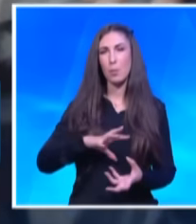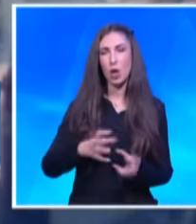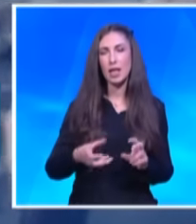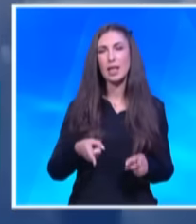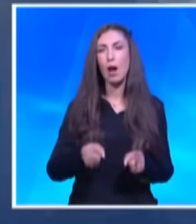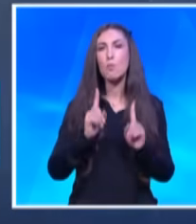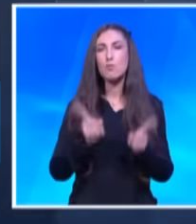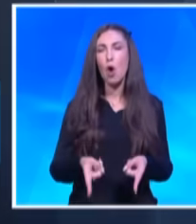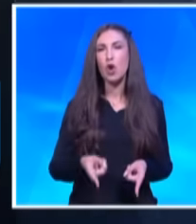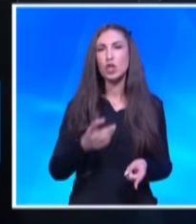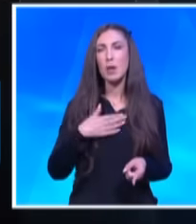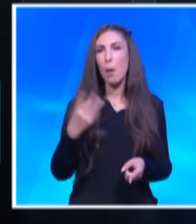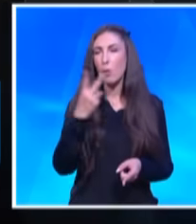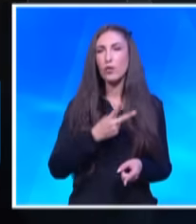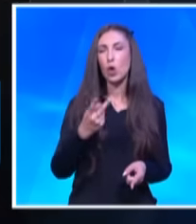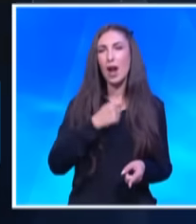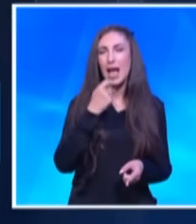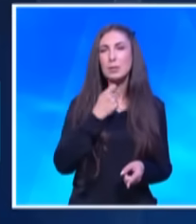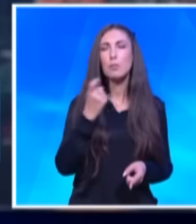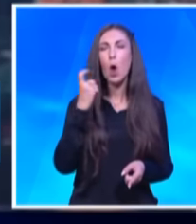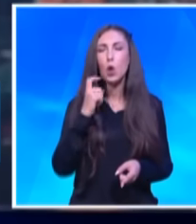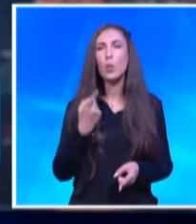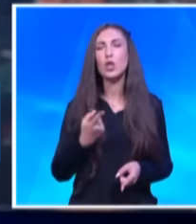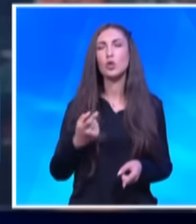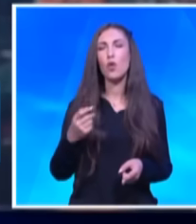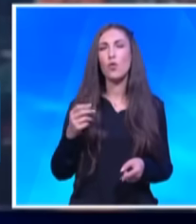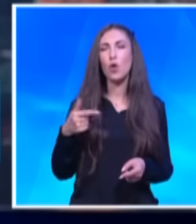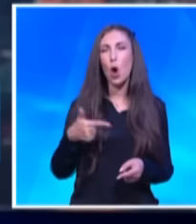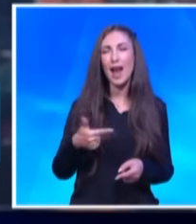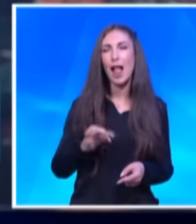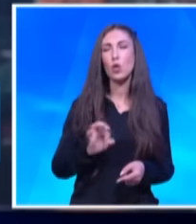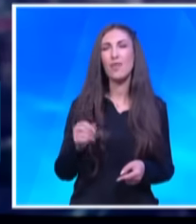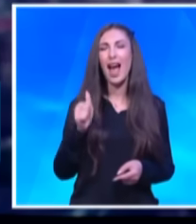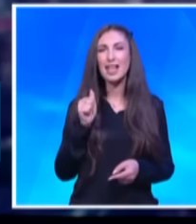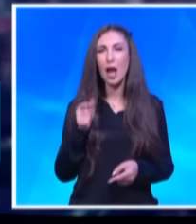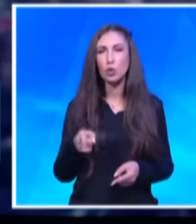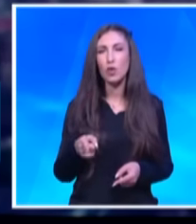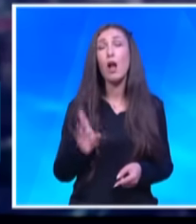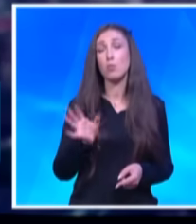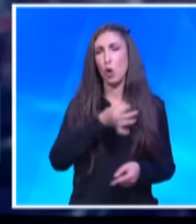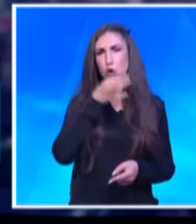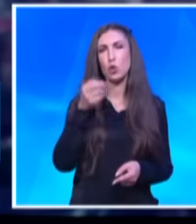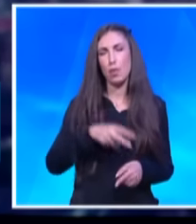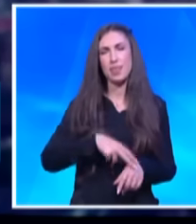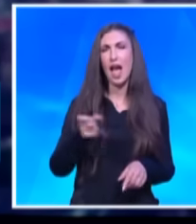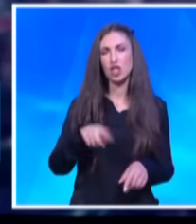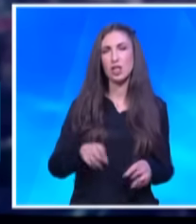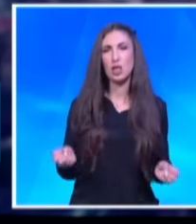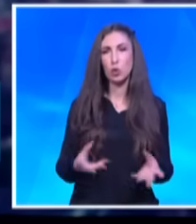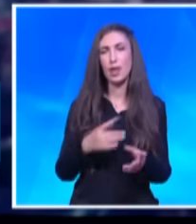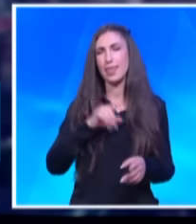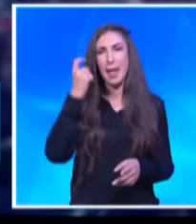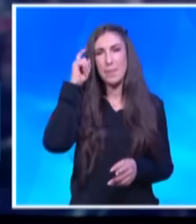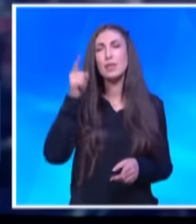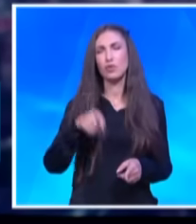могат да доведат до повторни разпити на Бойко Борисов, на Владислав Горанов, Севдалин Арнолдов? По-скоро съм сигурен, че това ще се случи. Не само мисля,